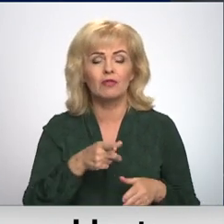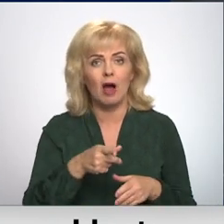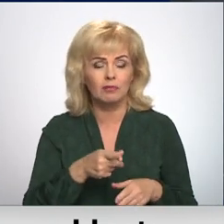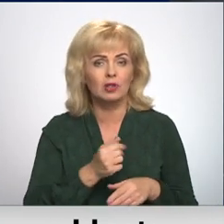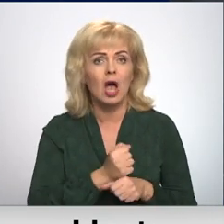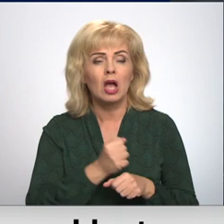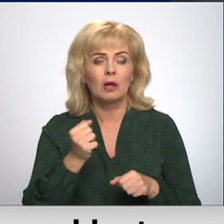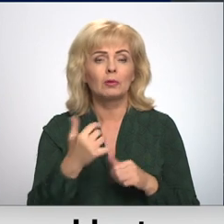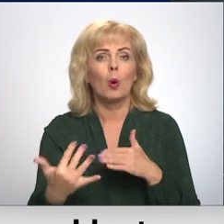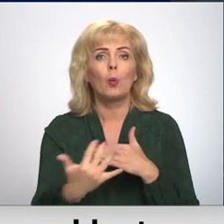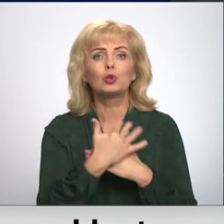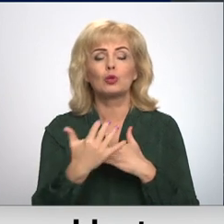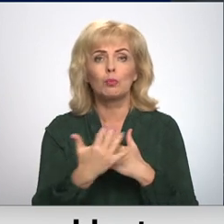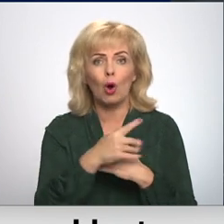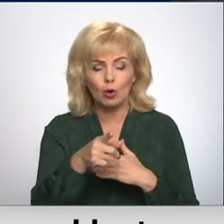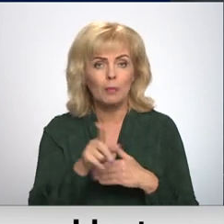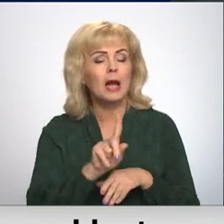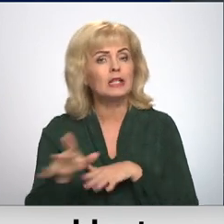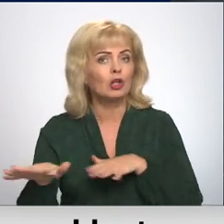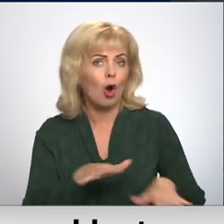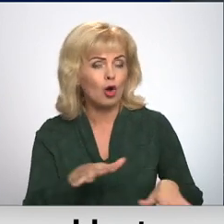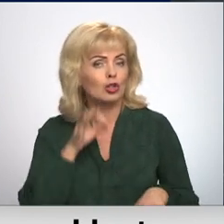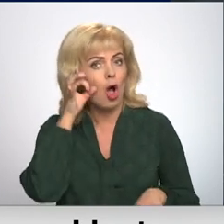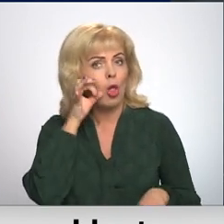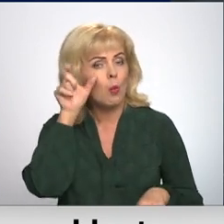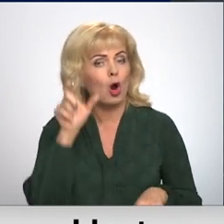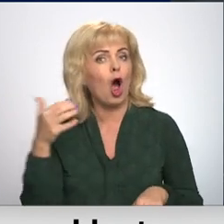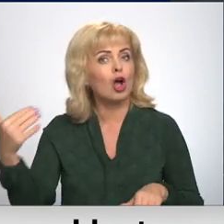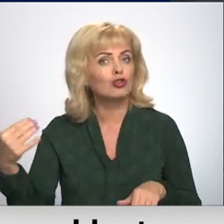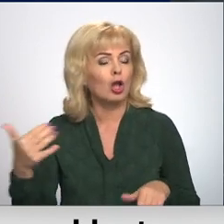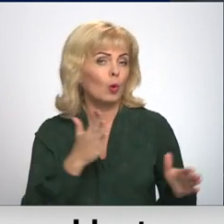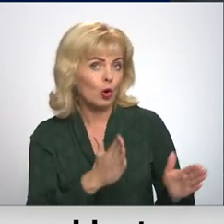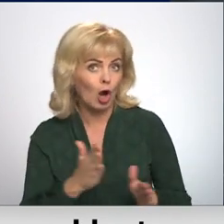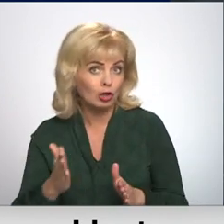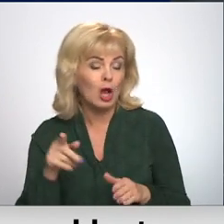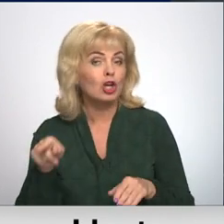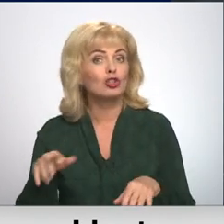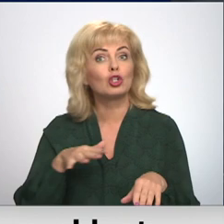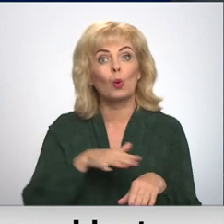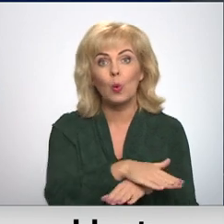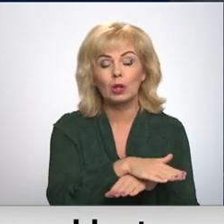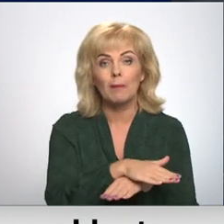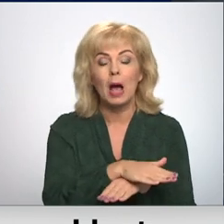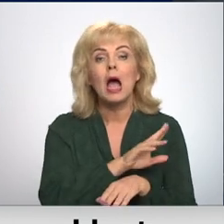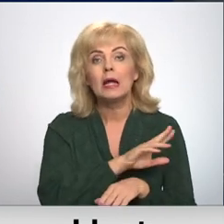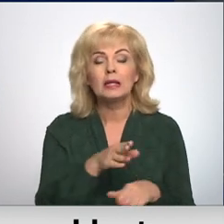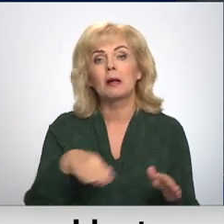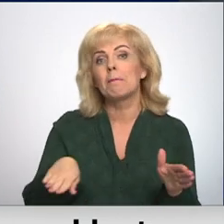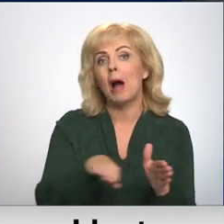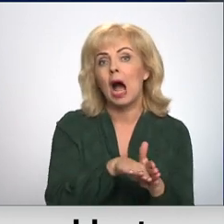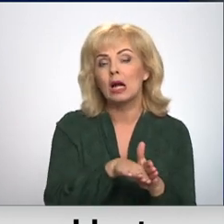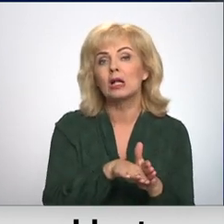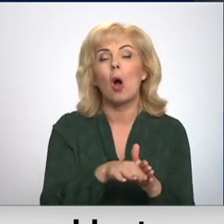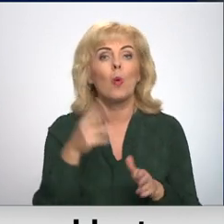cīnisku hibrīdu uzbrukumu, kuru ir organizējis Lukašenko režīms. Un šis uzbrukums pakļauj riskam nevainīgu